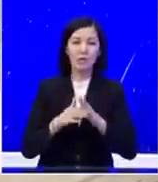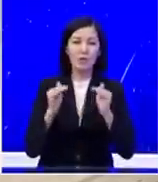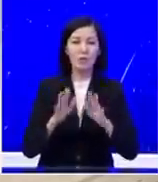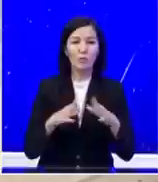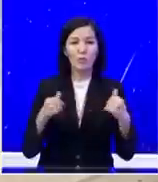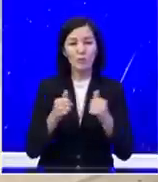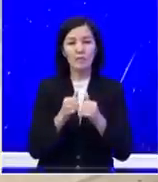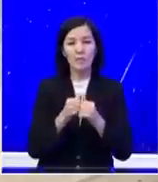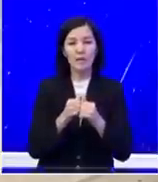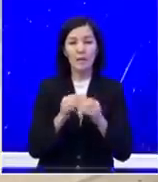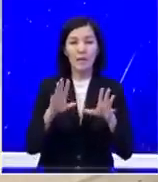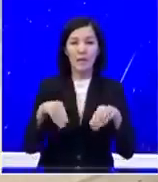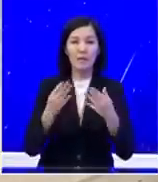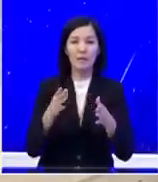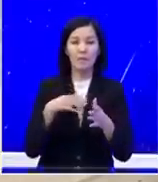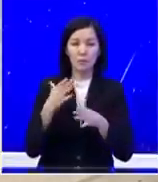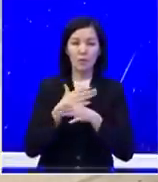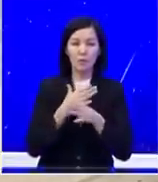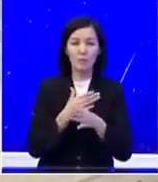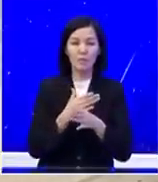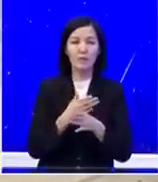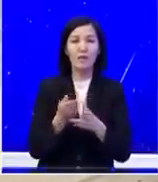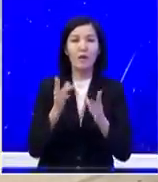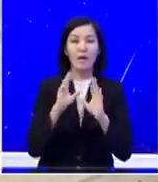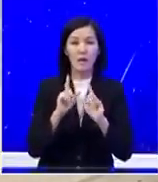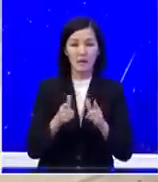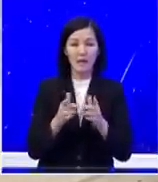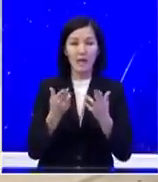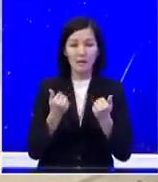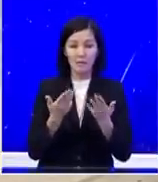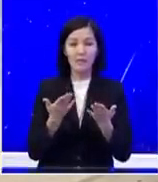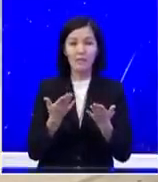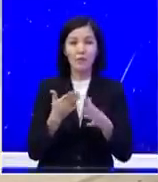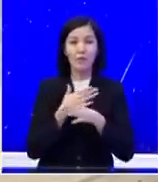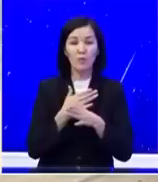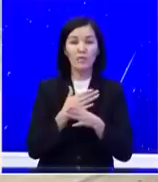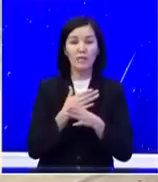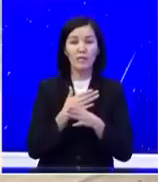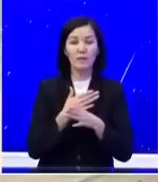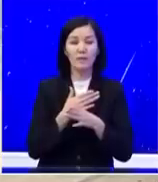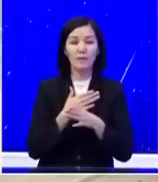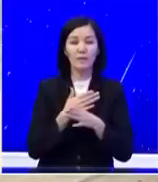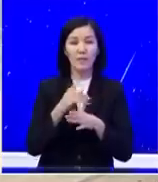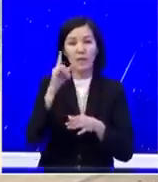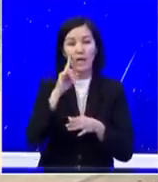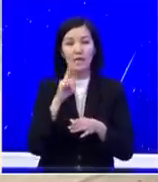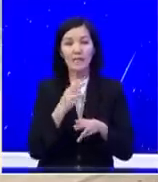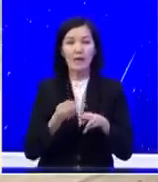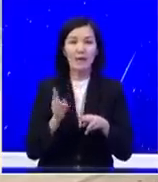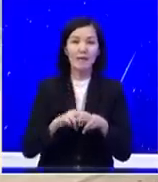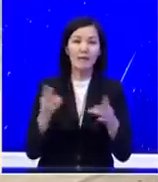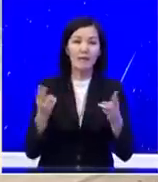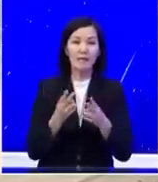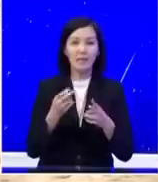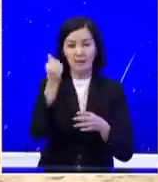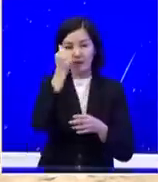отбасыларға апарып тасуға көмектеседі. Әлбетте, осындай көмектің арқасында олар қазаққа ең керек зат